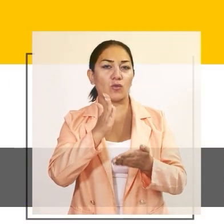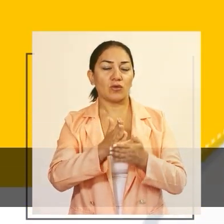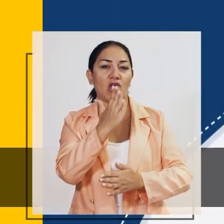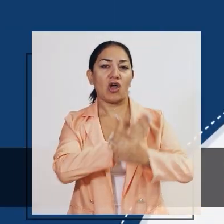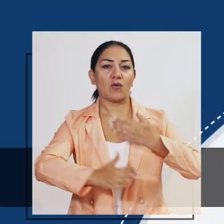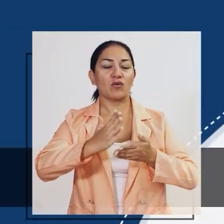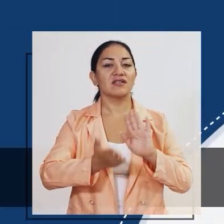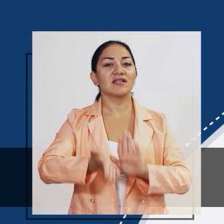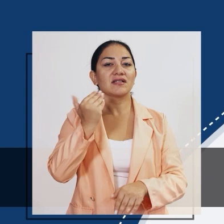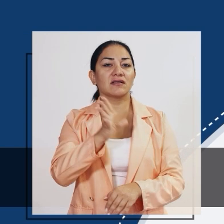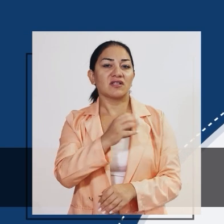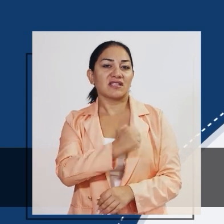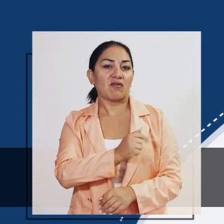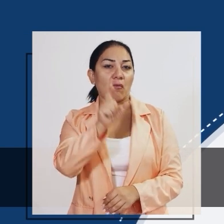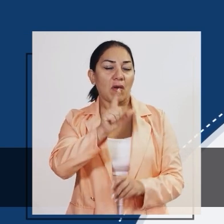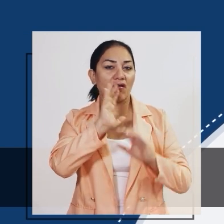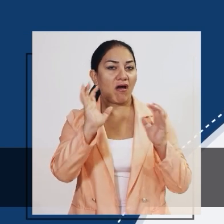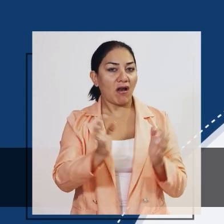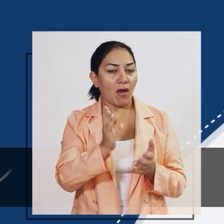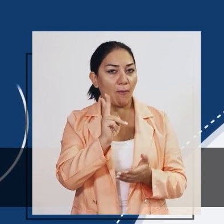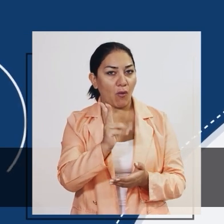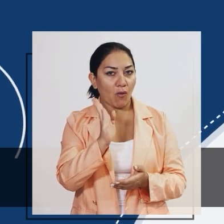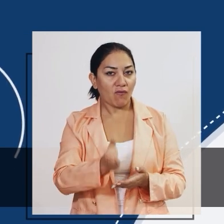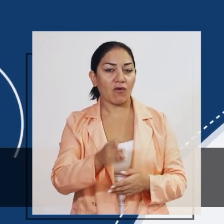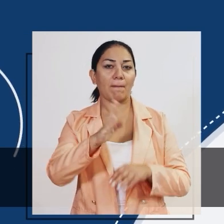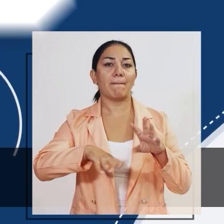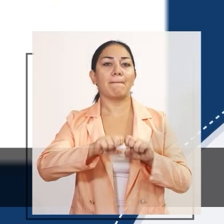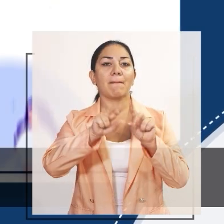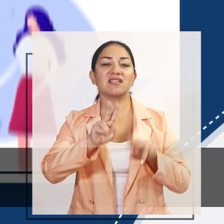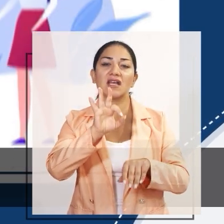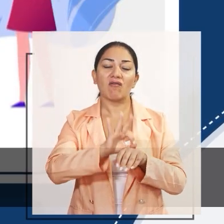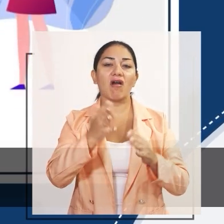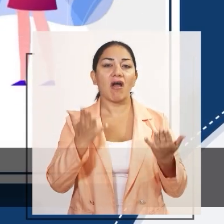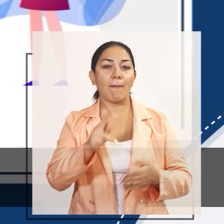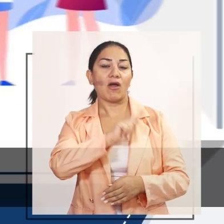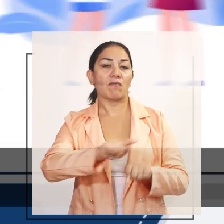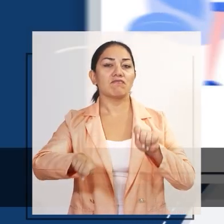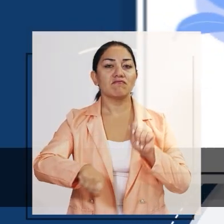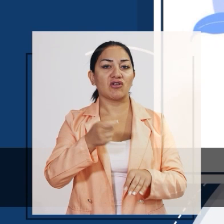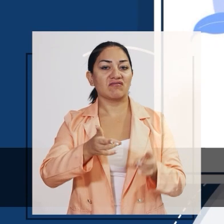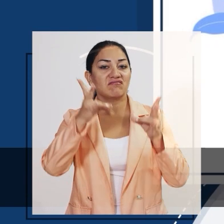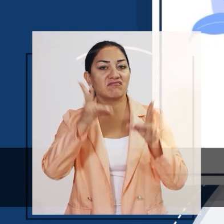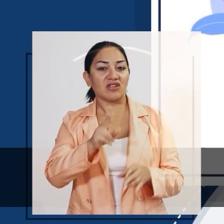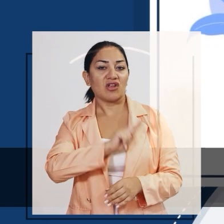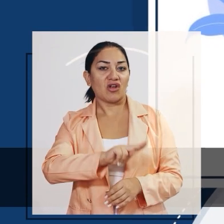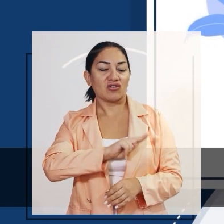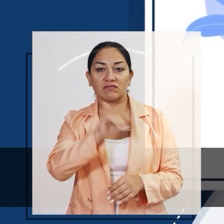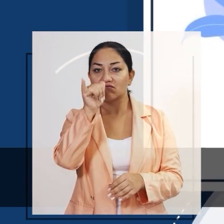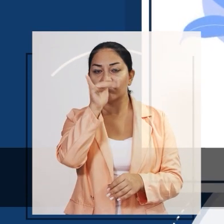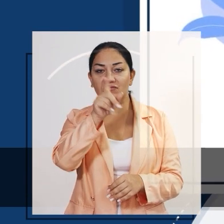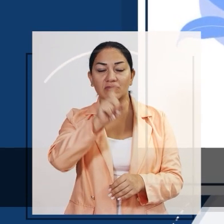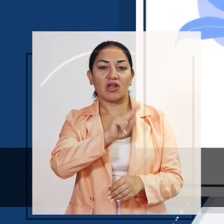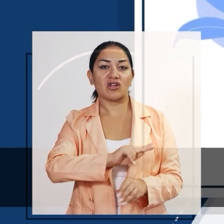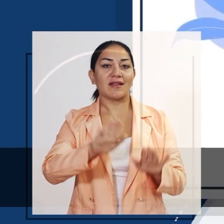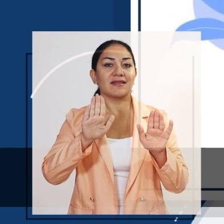խնամքով։ Մասնագիտական հիվանդության կամ աշխատանքային խեղման պատճառով աշխատունակությունը կորցրածի աշխատատեղը եւ պաշտոնը պահպանվում են